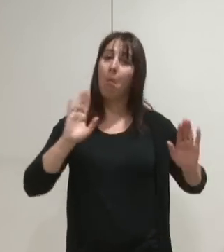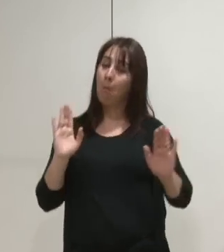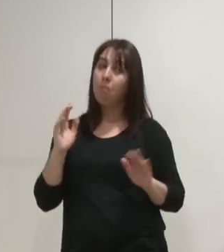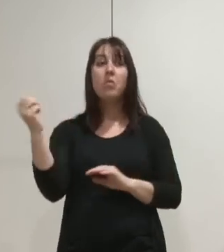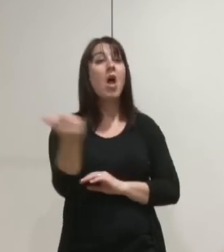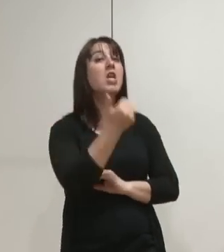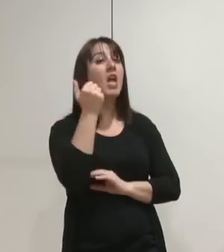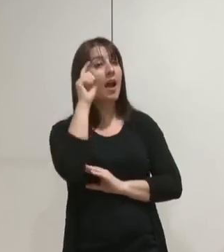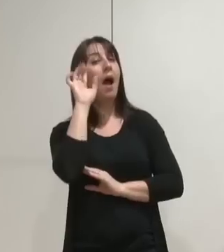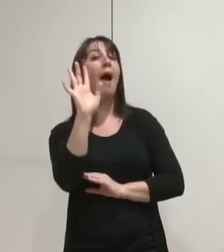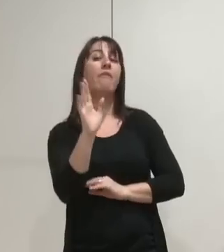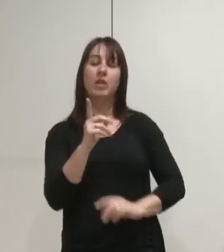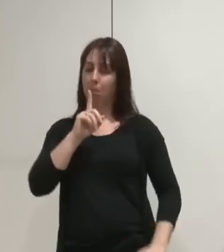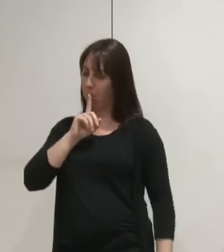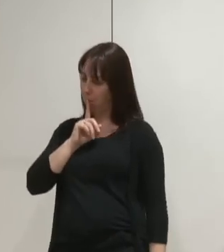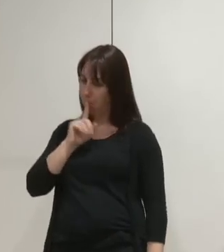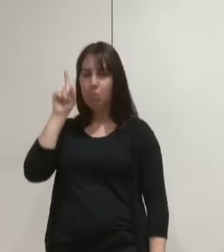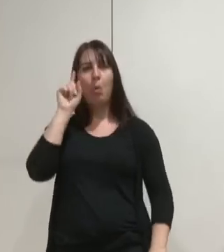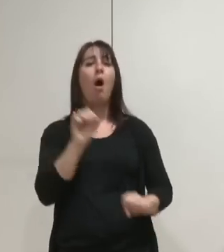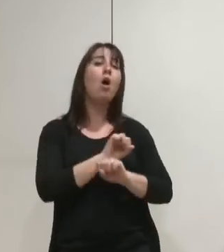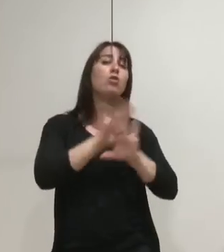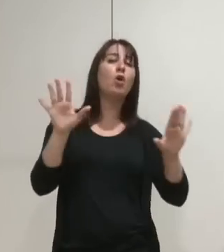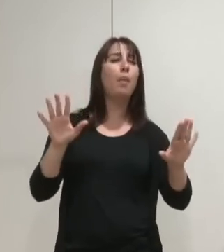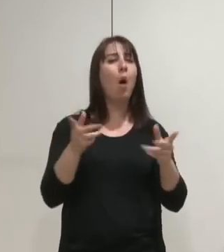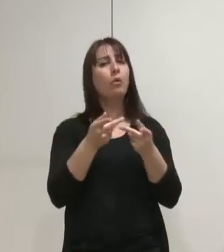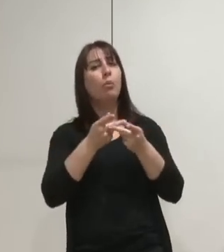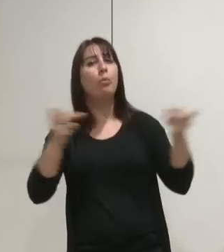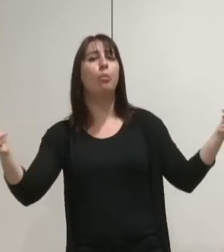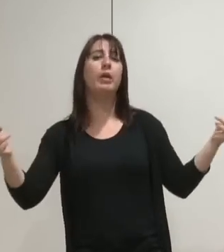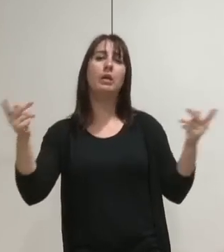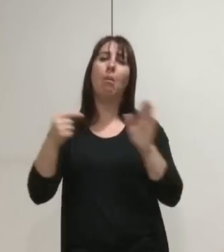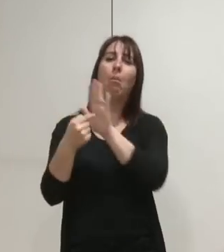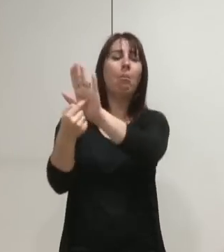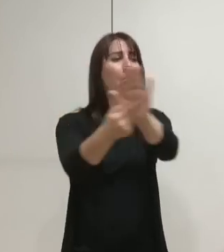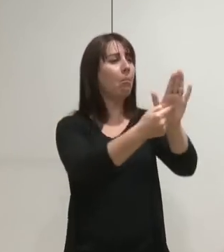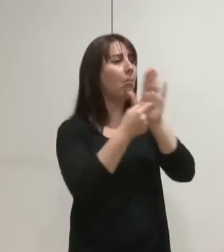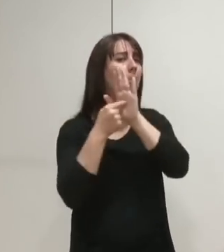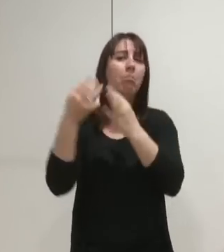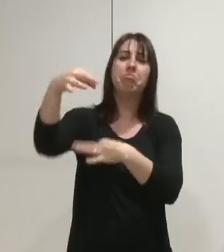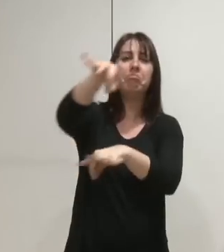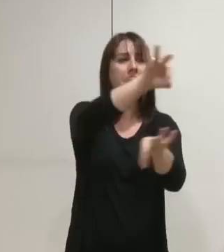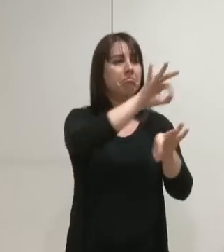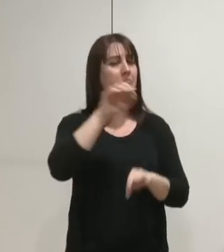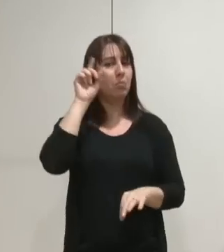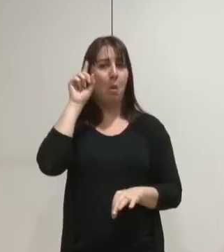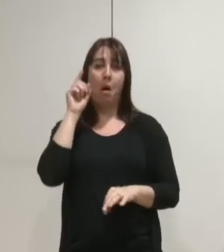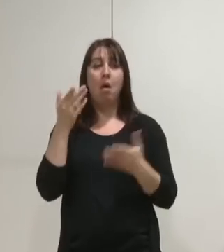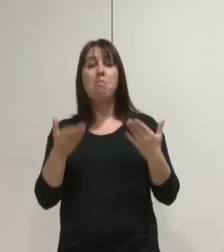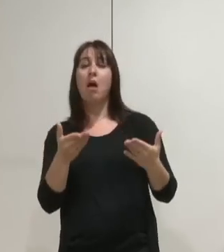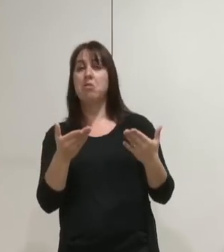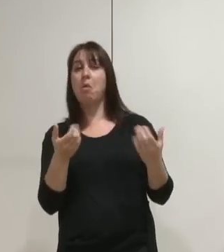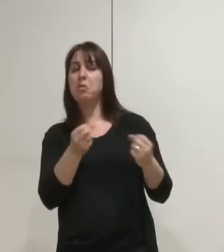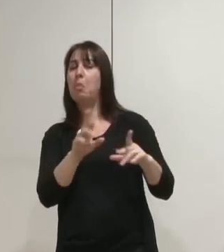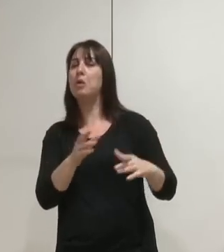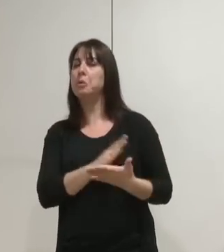fera son idée puisque les conditions de la transparence sur nombre de spectateurs dans l'équipement ne sont plus garantis par